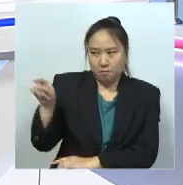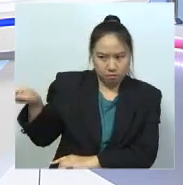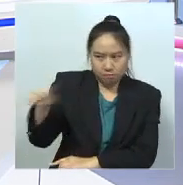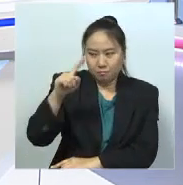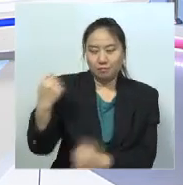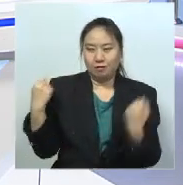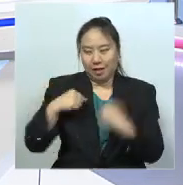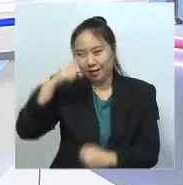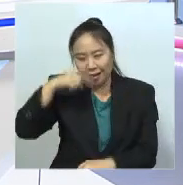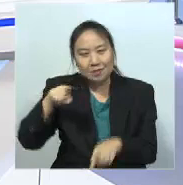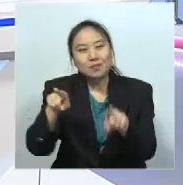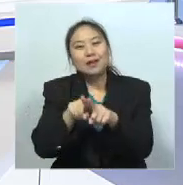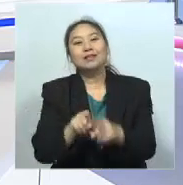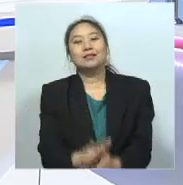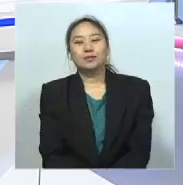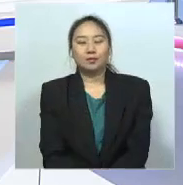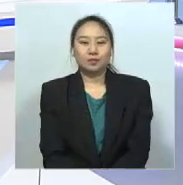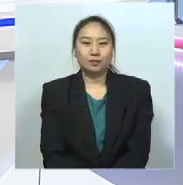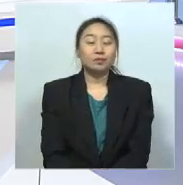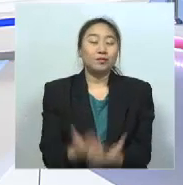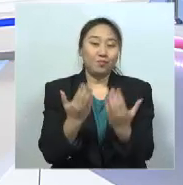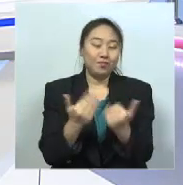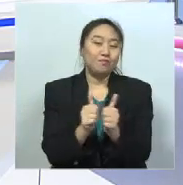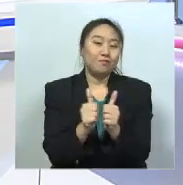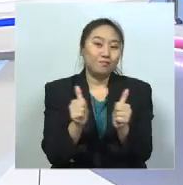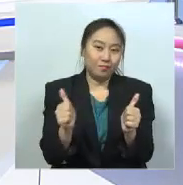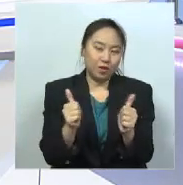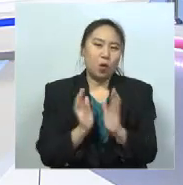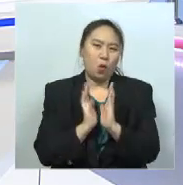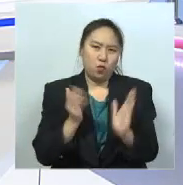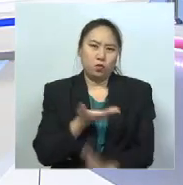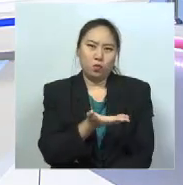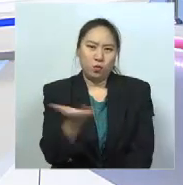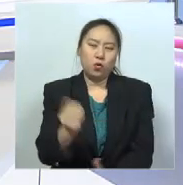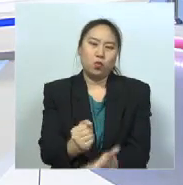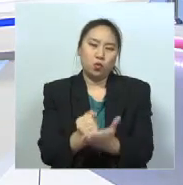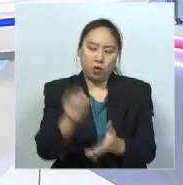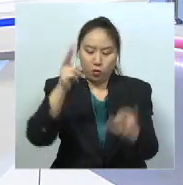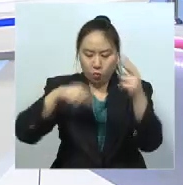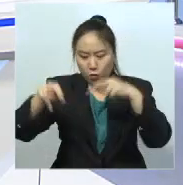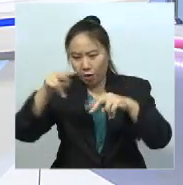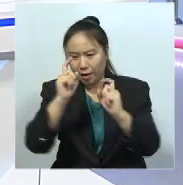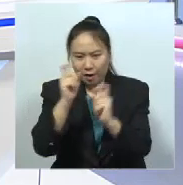ไหม ก็บังคับคนอื่นใส ่ก็เรียกว่าเป็นบรรยากาศที่ดีนะครับแล้วก็ต้องขอบคุณทุกคนนะครับที่ช่วยกันดูแล